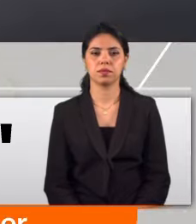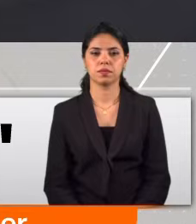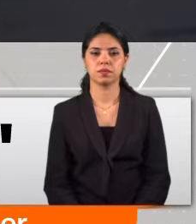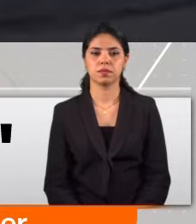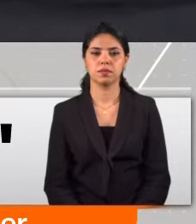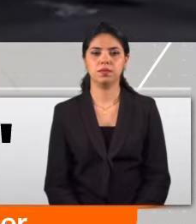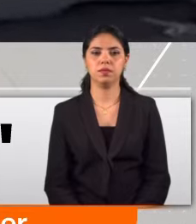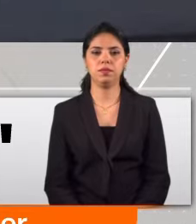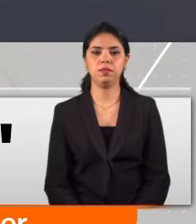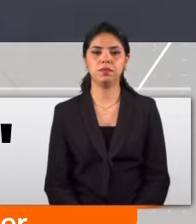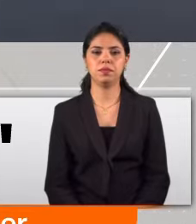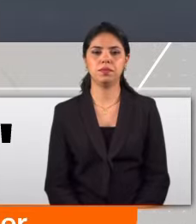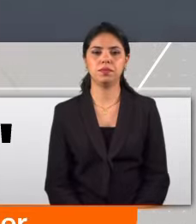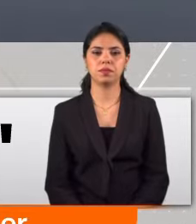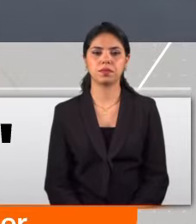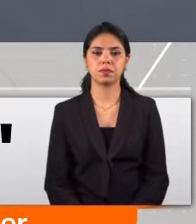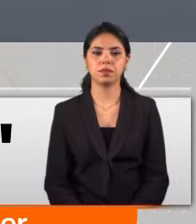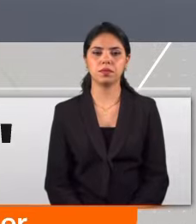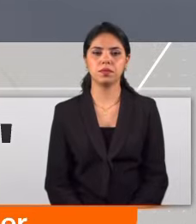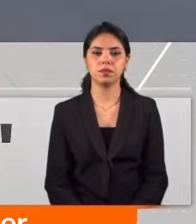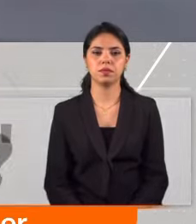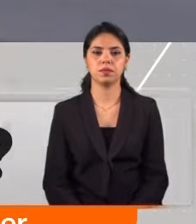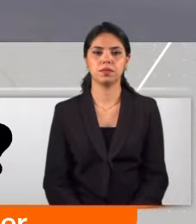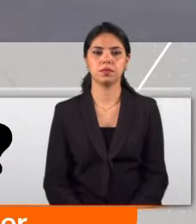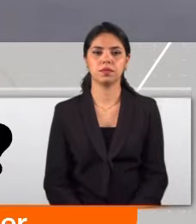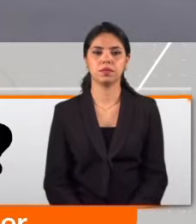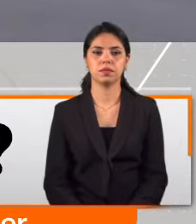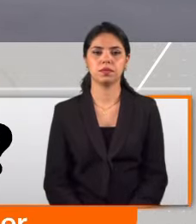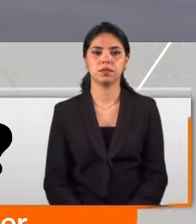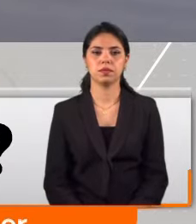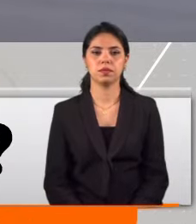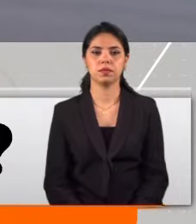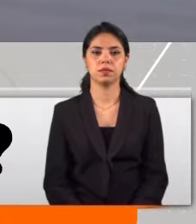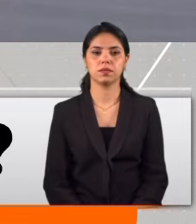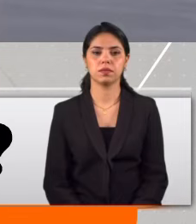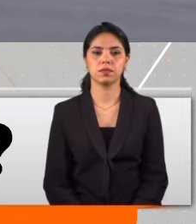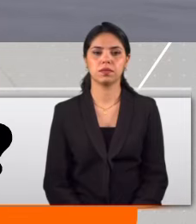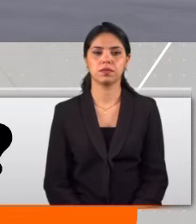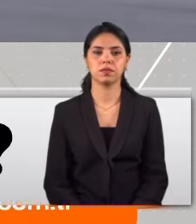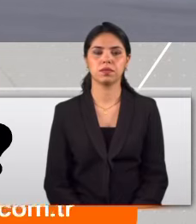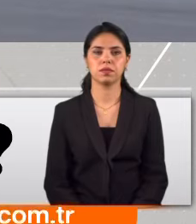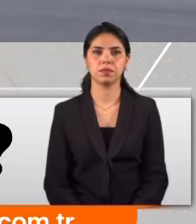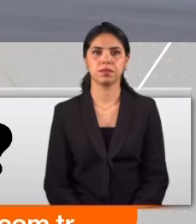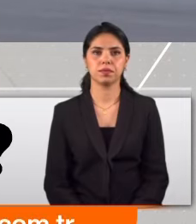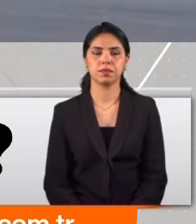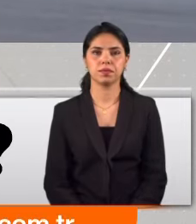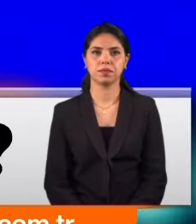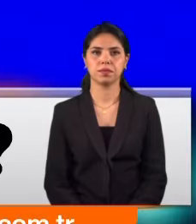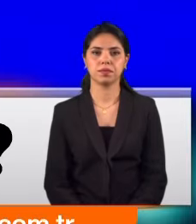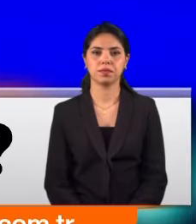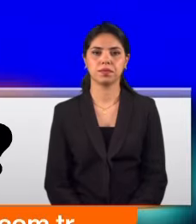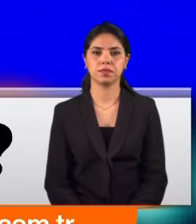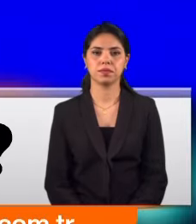Güvenilir kaynaklar İsfahan ve ülkenin her yerindeki tüm nükleer tesislerin ve askeri merkezlerin tam güvenlik altında olduğunu vurguladı.